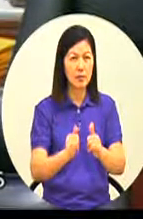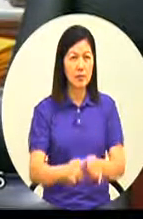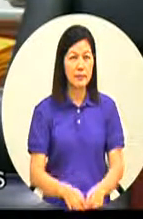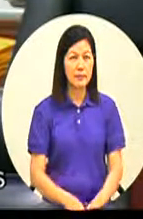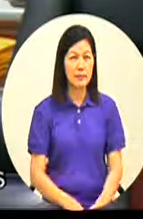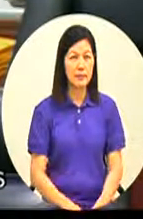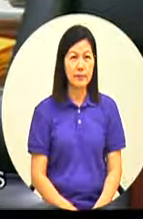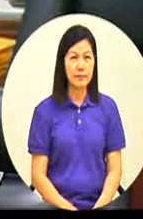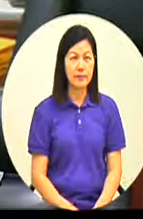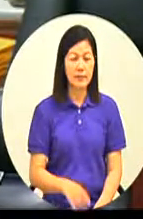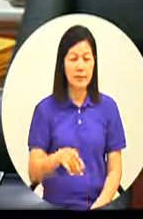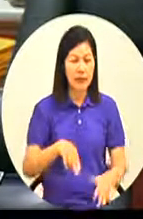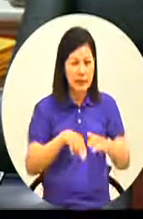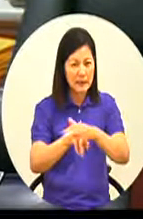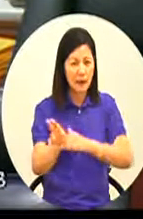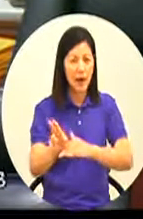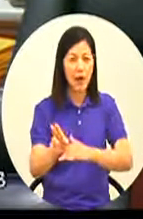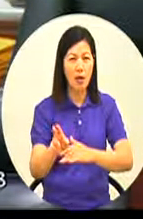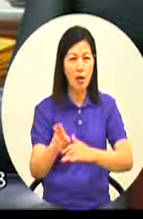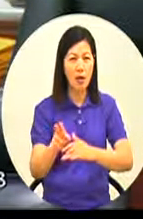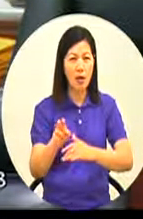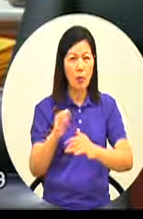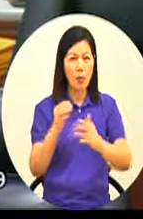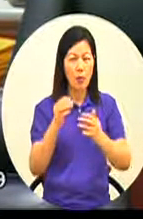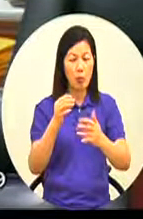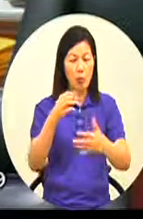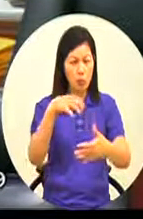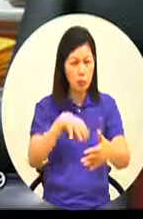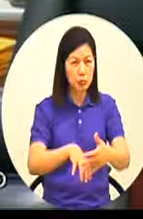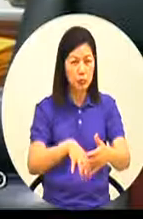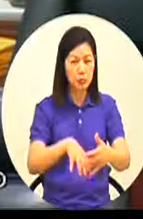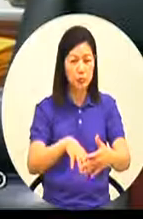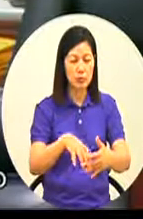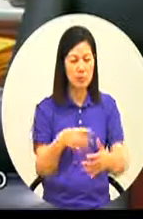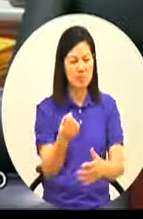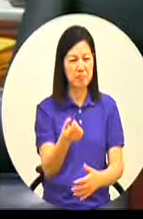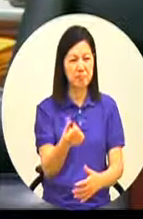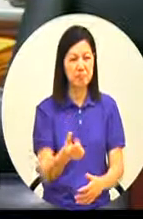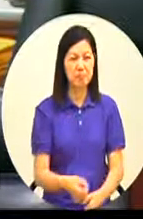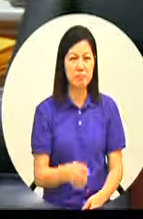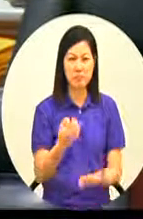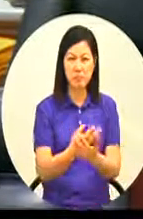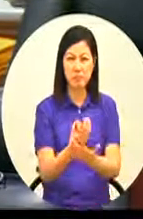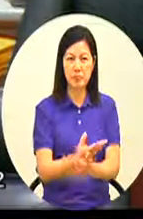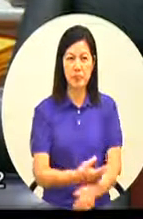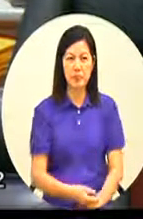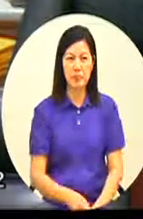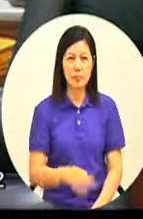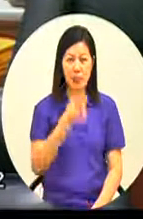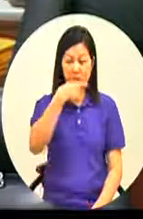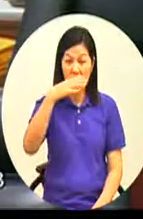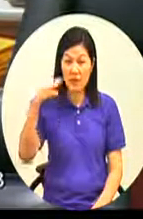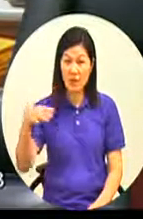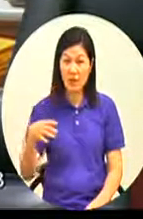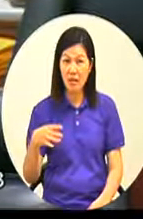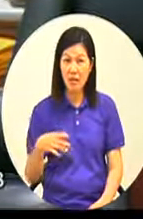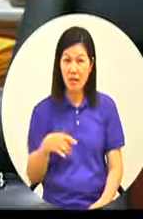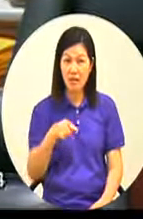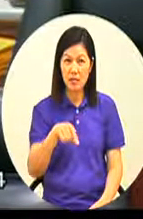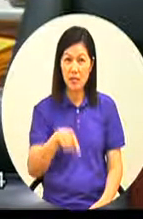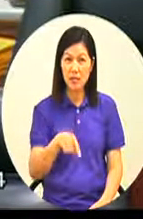记得避难收容处哦，树木太少哦。那凤山人不重要嘛？因为我们凤山